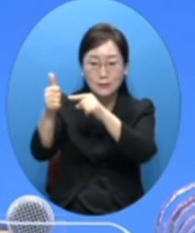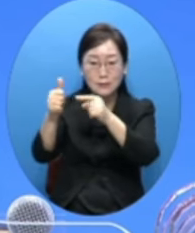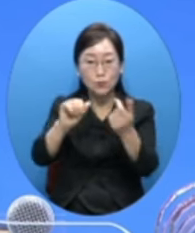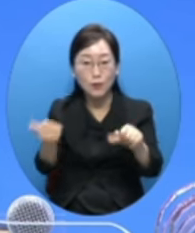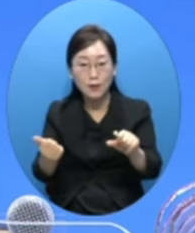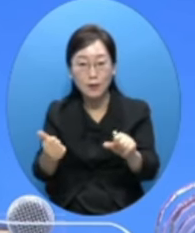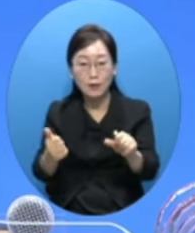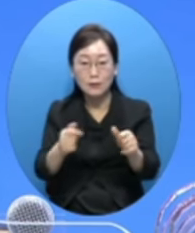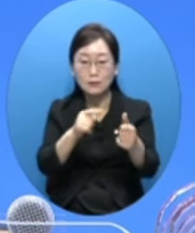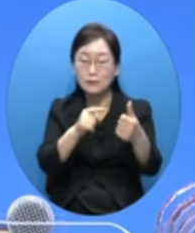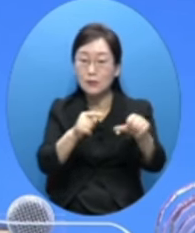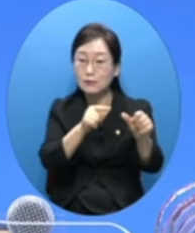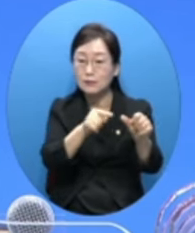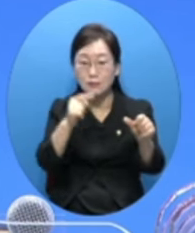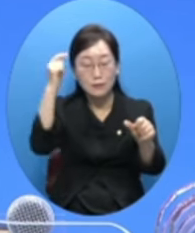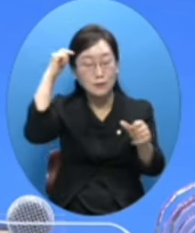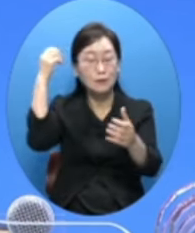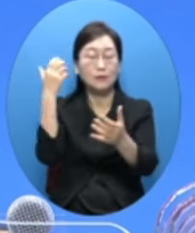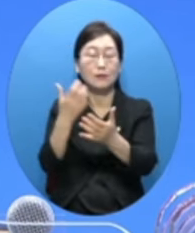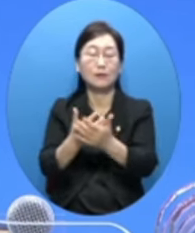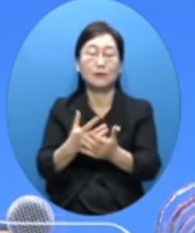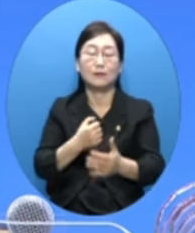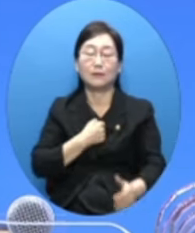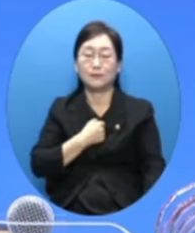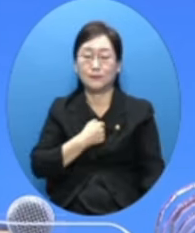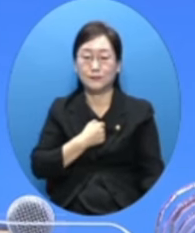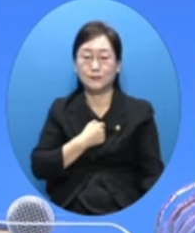큰 충격을 받았습니다.